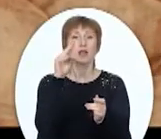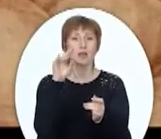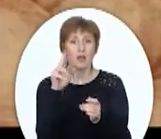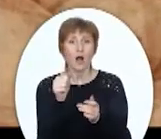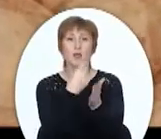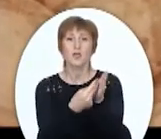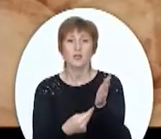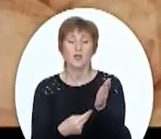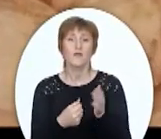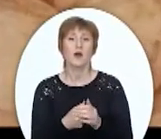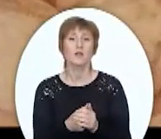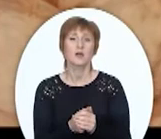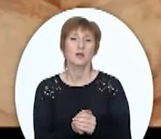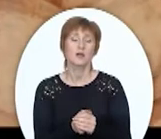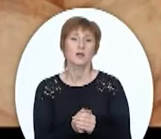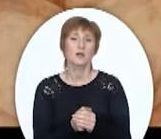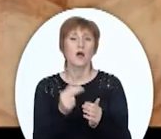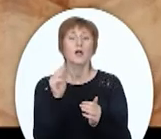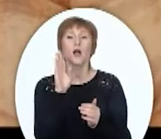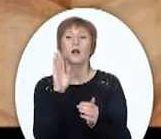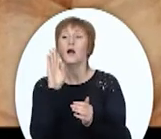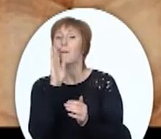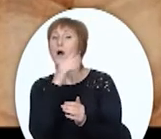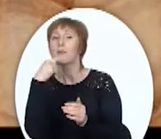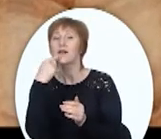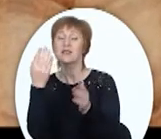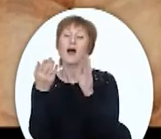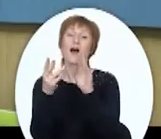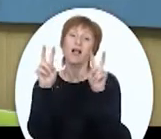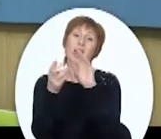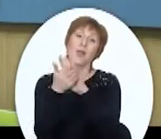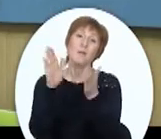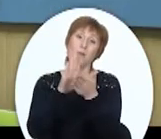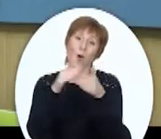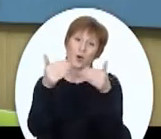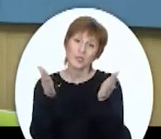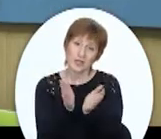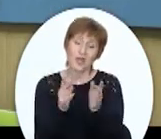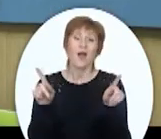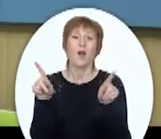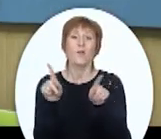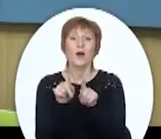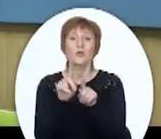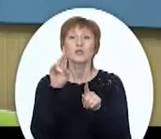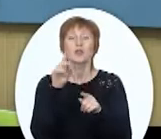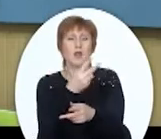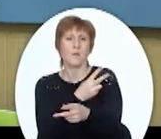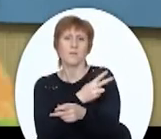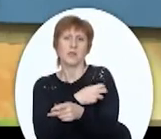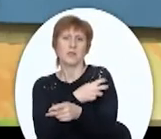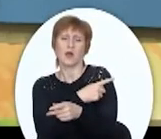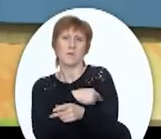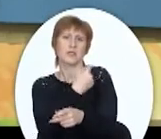Вероника нарисовала, как мама говорит, лепешки. Они похожи на